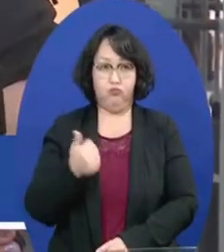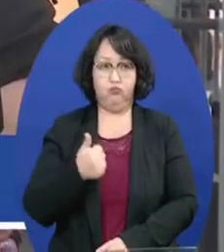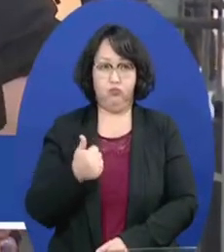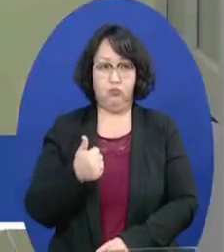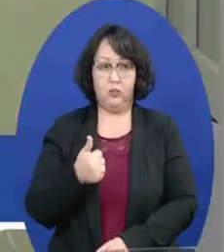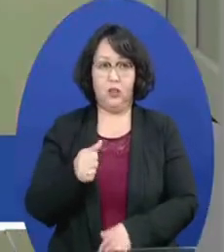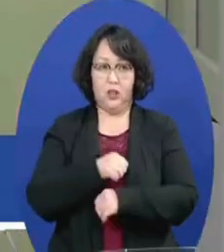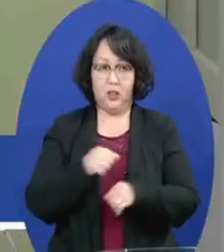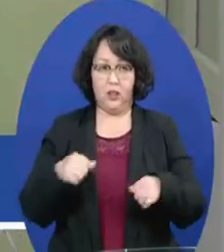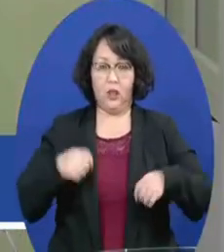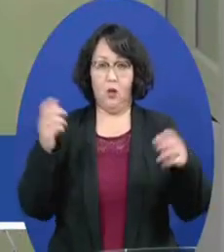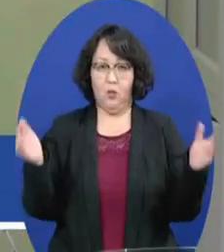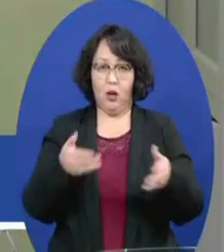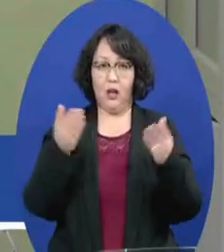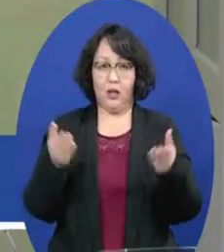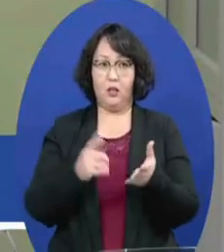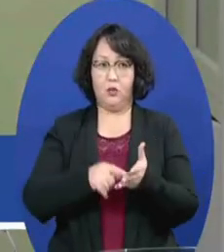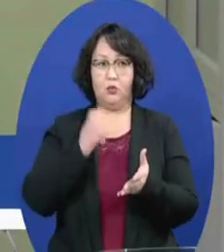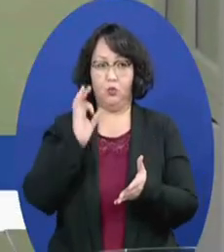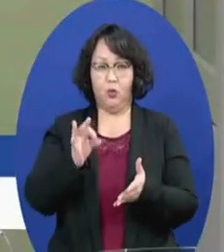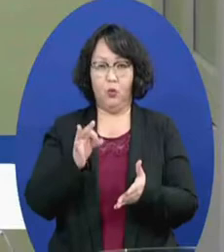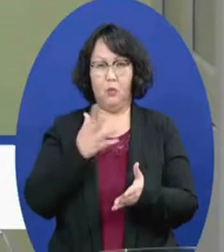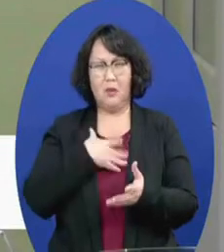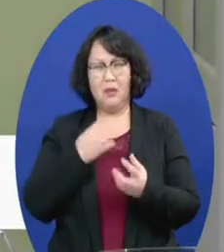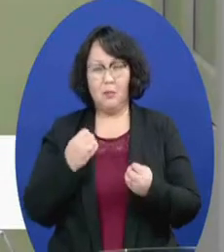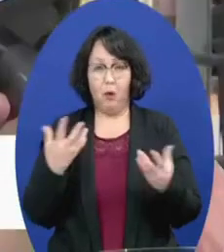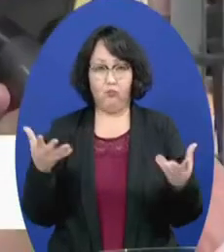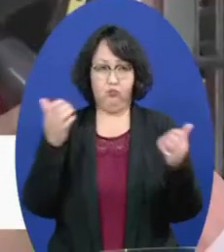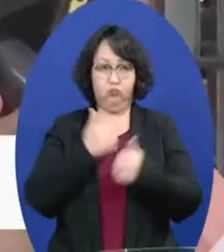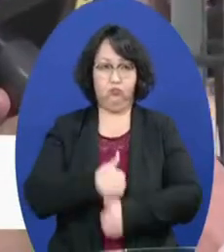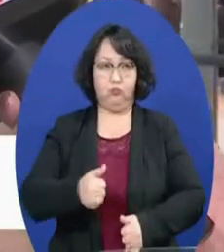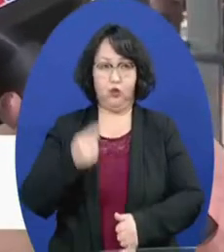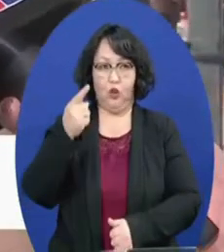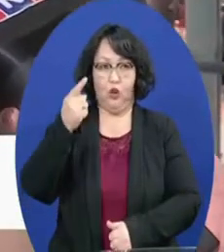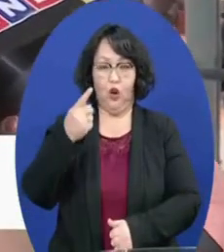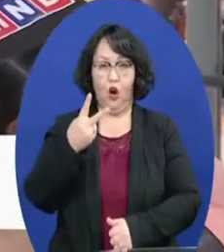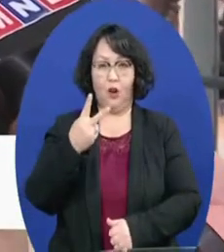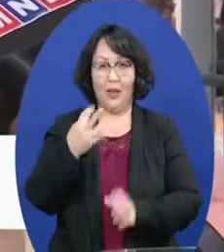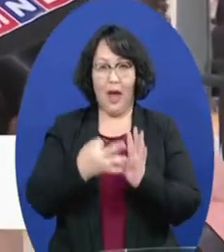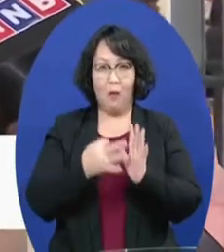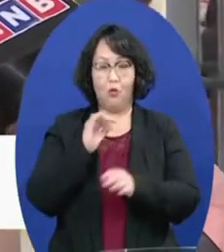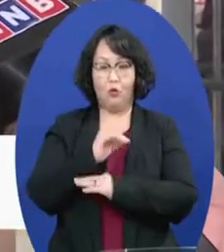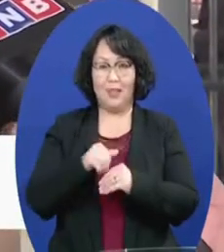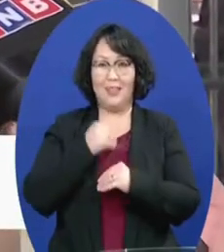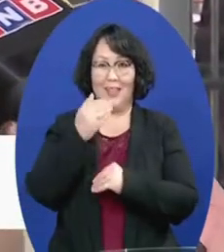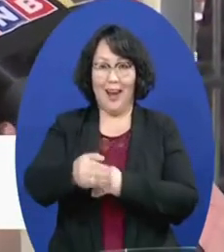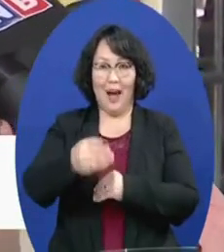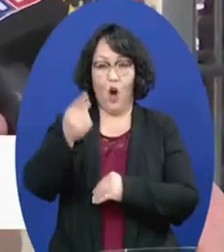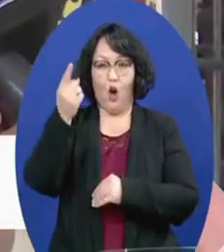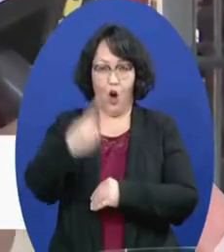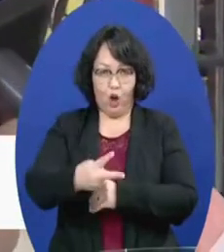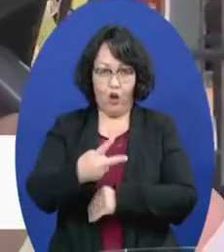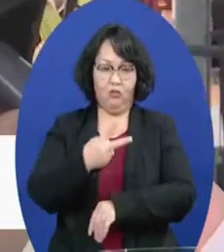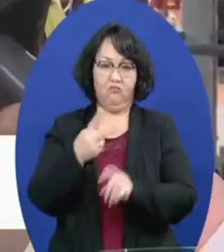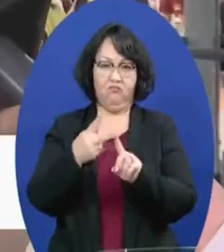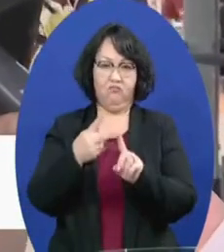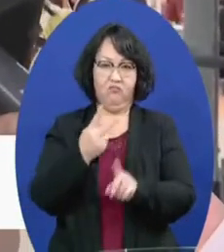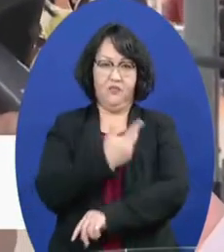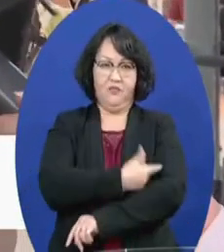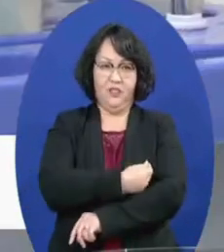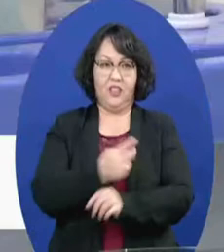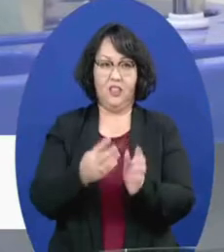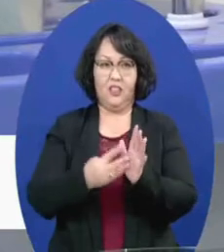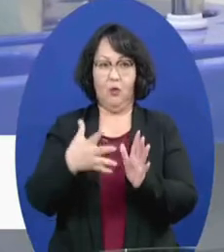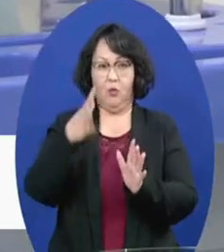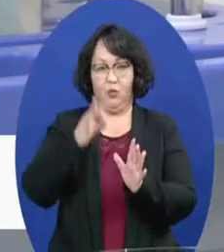мэдээж уриалах зүйтэй зөөр алга. 2 тун хилэг нь 28 хоногийн дараа би 2 дахь тун хилэгэн. За ингээд үндсэндээ 95-аас дээш үеийн